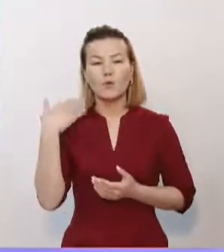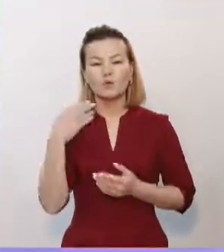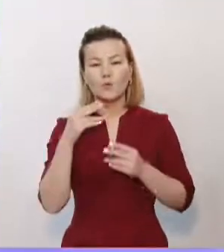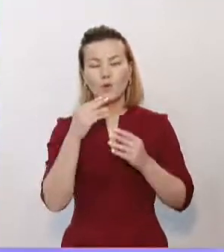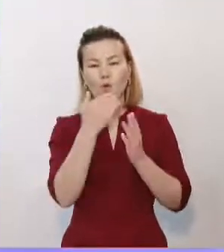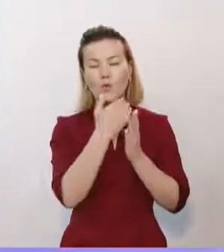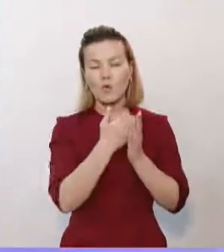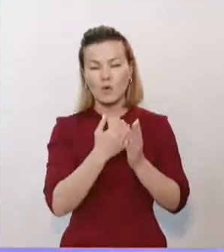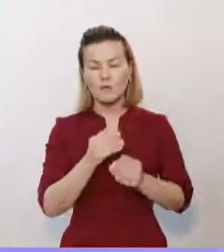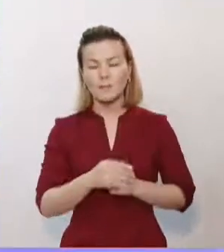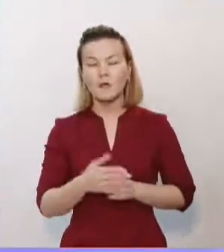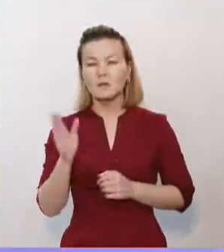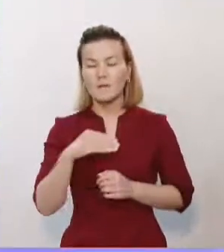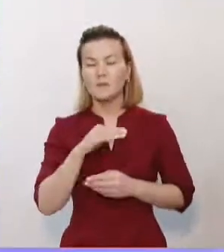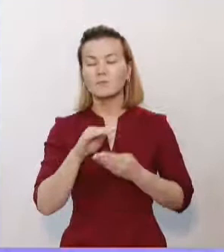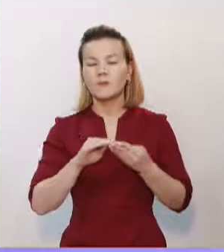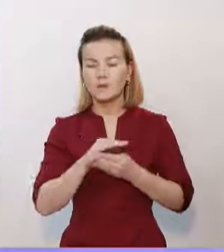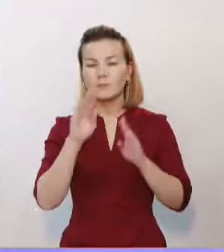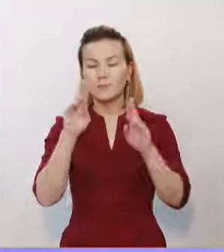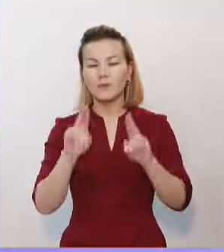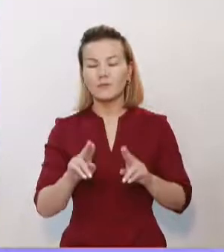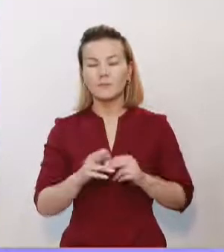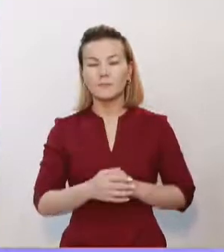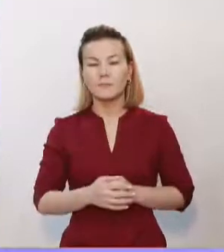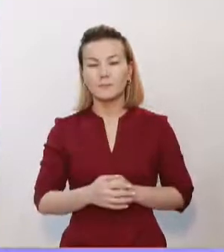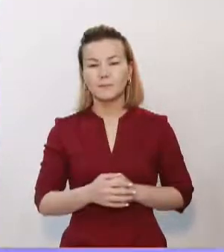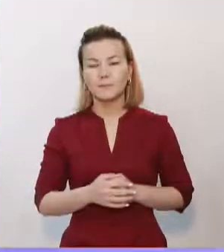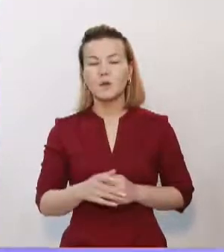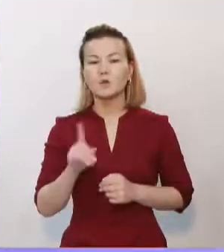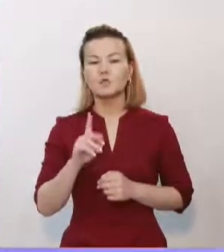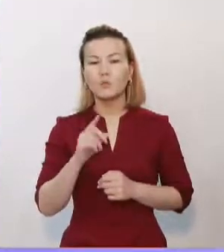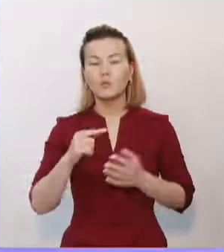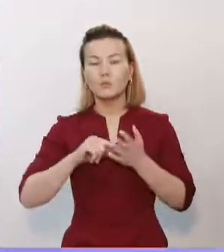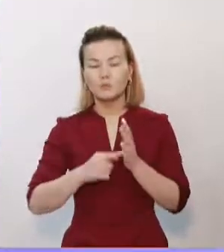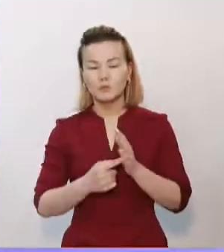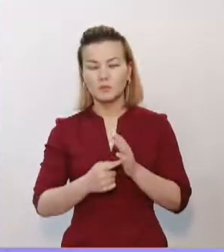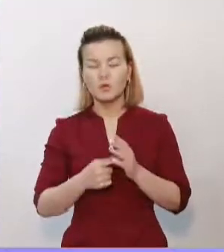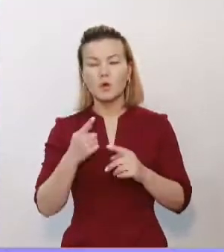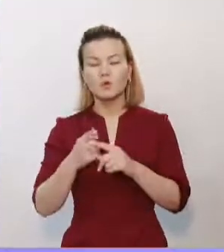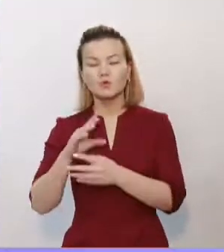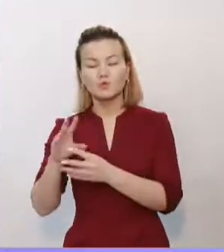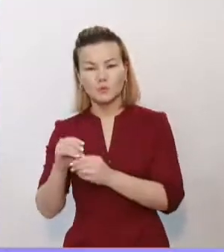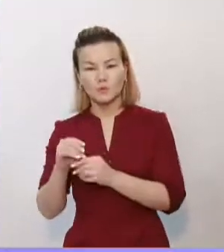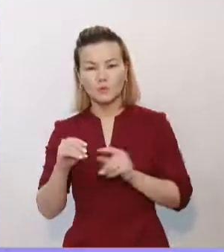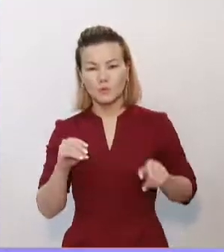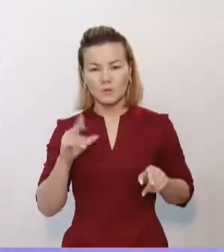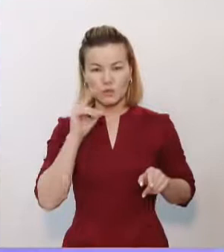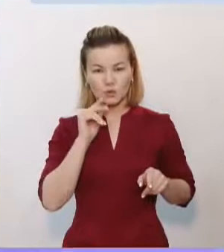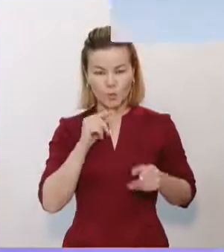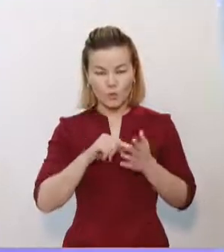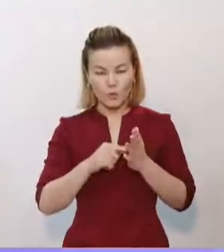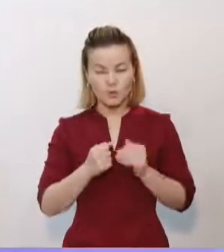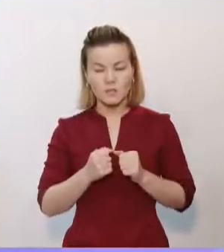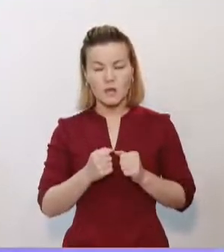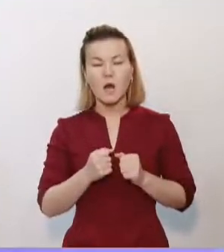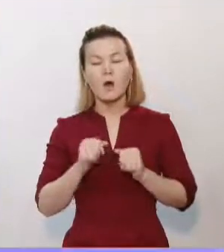уроке. Давайте повторим эти правила. Чтобы умножить сумму на число,